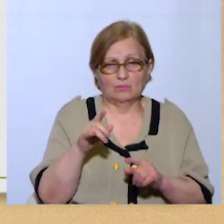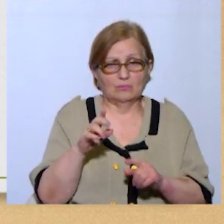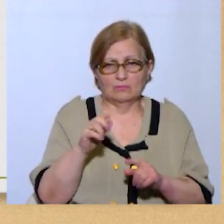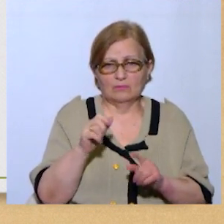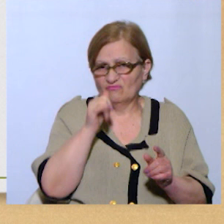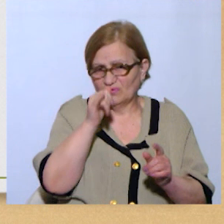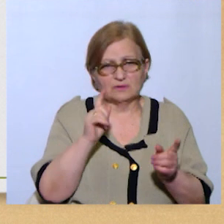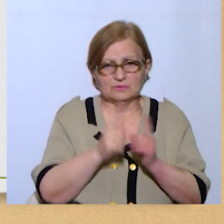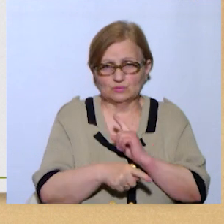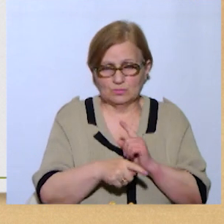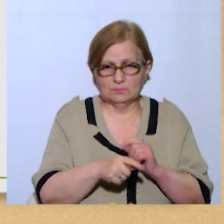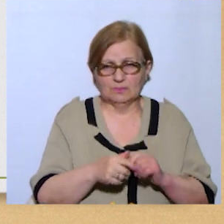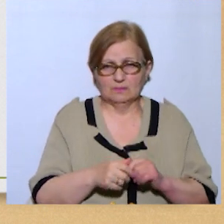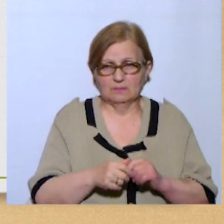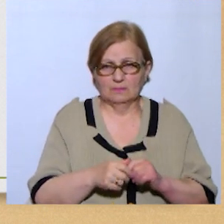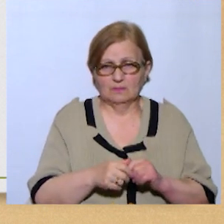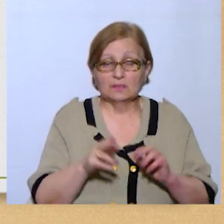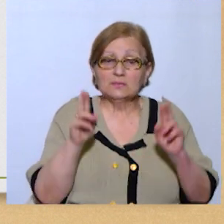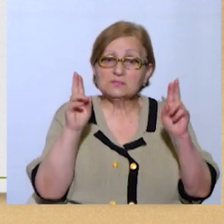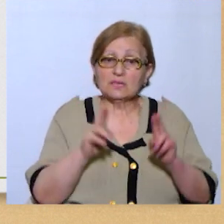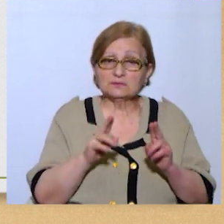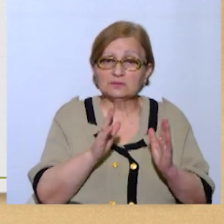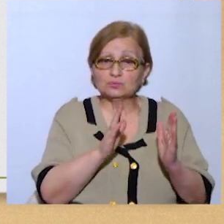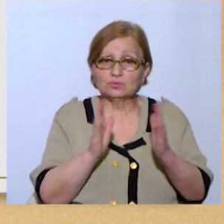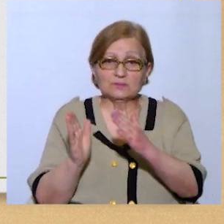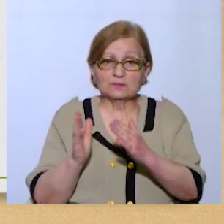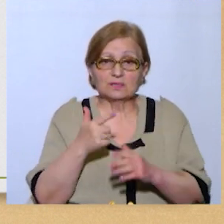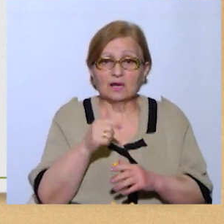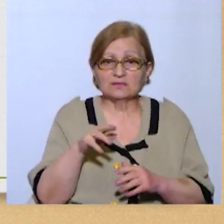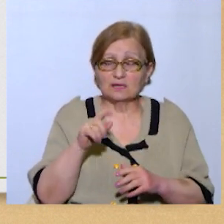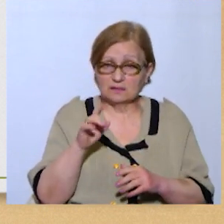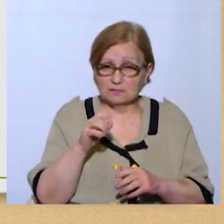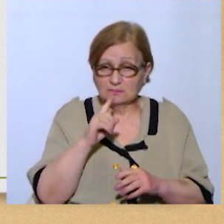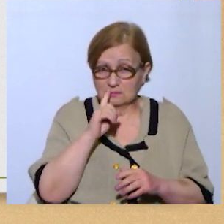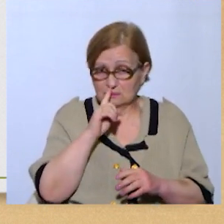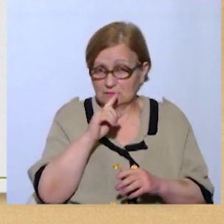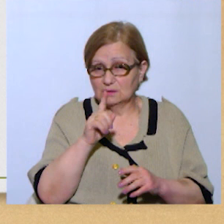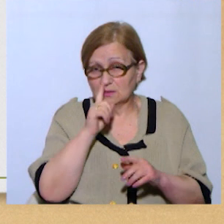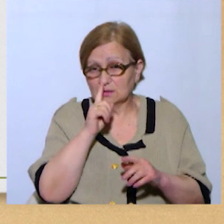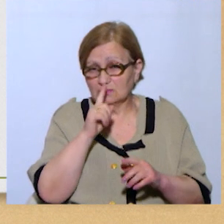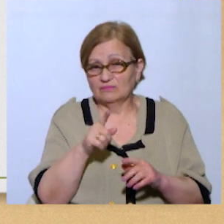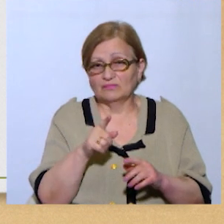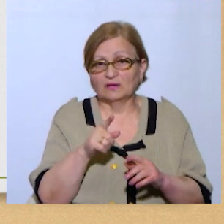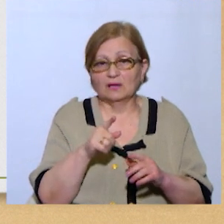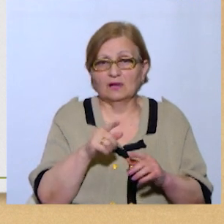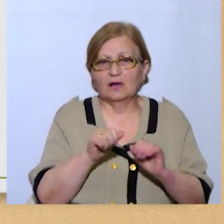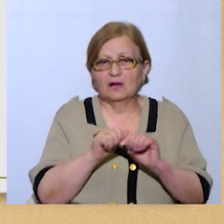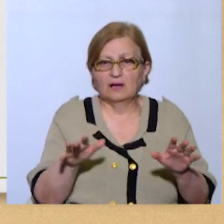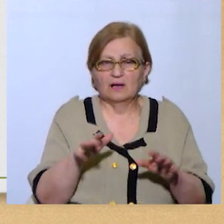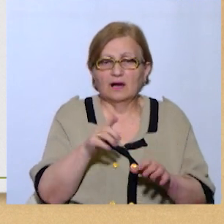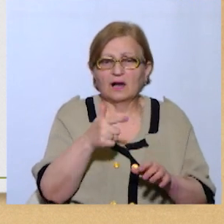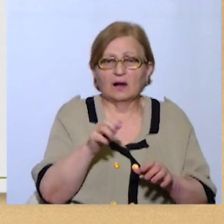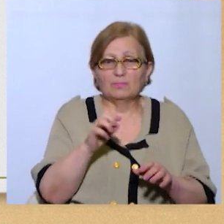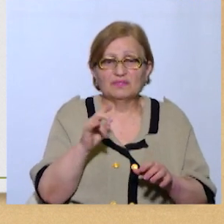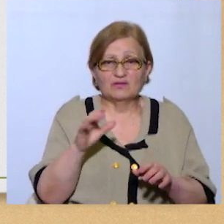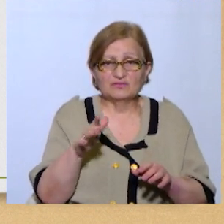ვერ იცვლება. სტანდარტული გადახრა მაგალითად და იგივე გაბნევის დიაპაზონიც, თუ ყველა